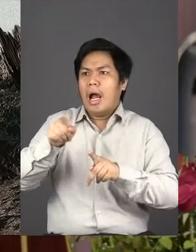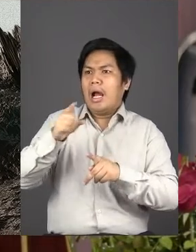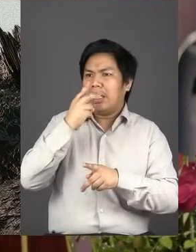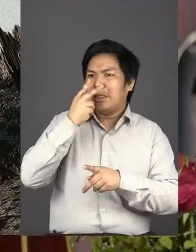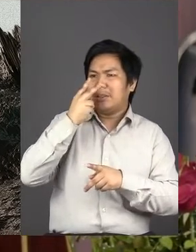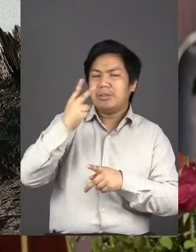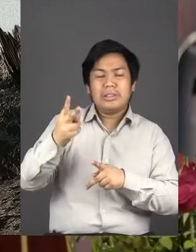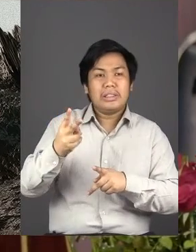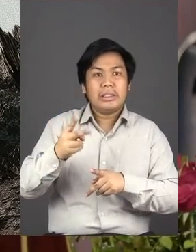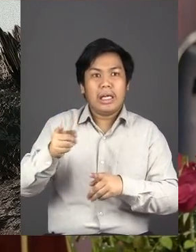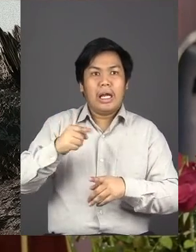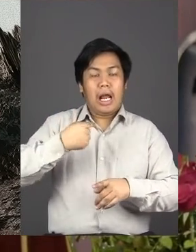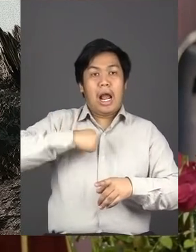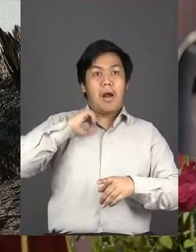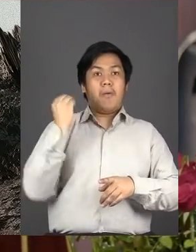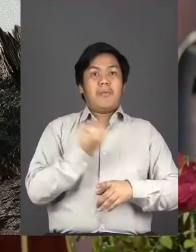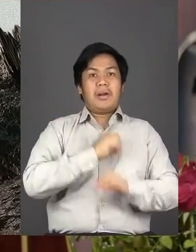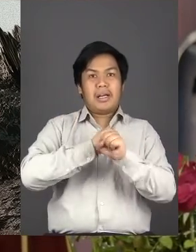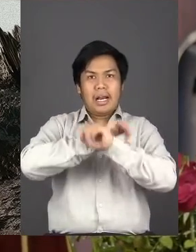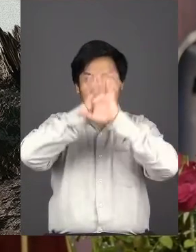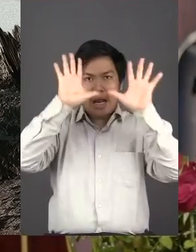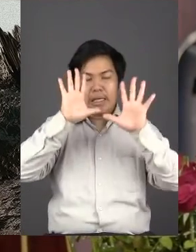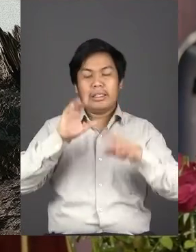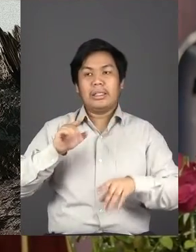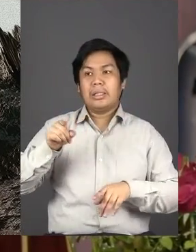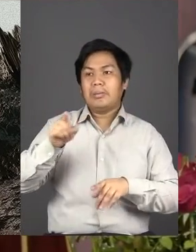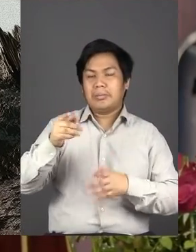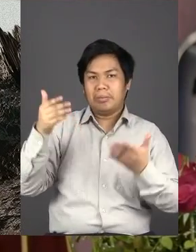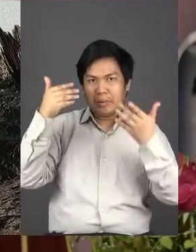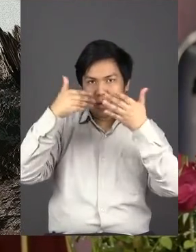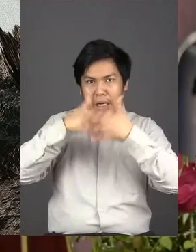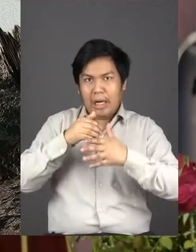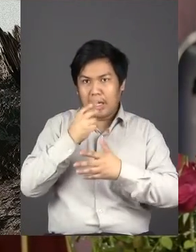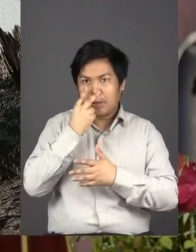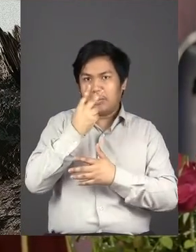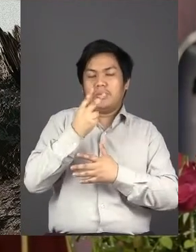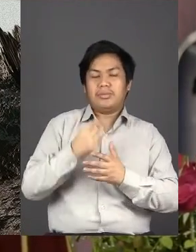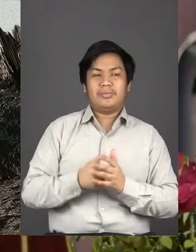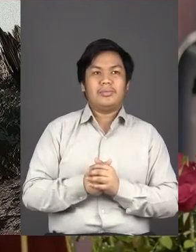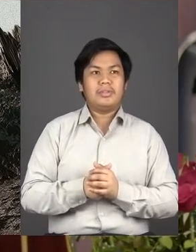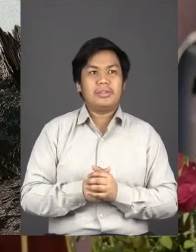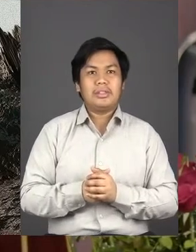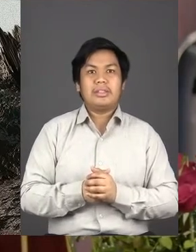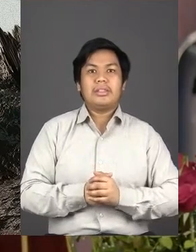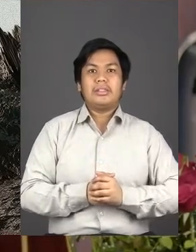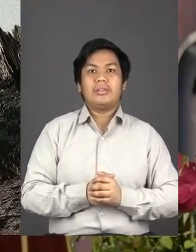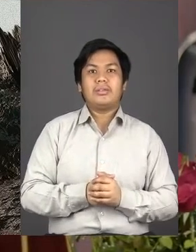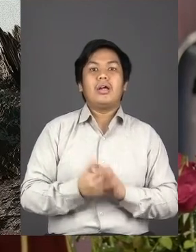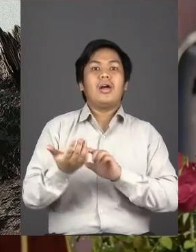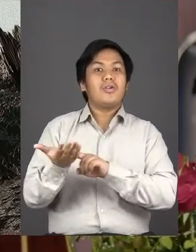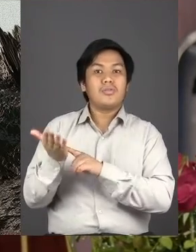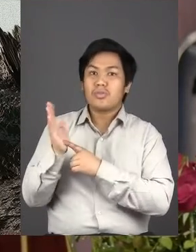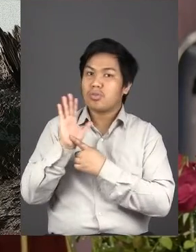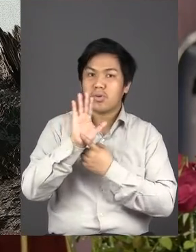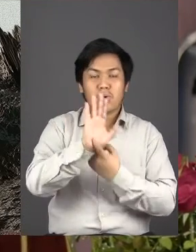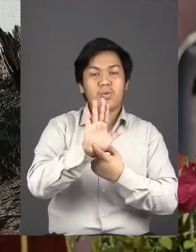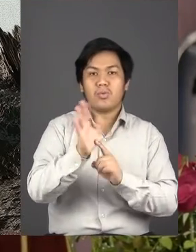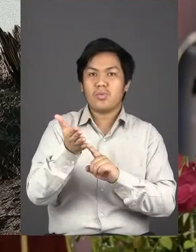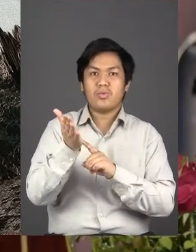ay nagsashine sa kanilang kadiliman. Yun po ang ibig sabihin ni Pablo dito. Instead, expose